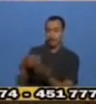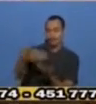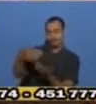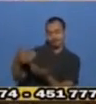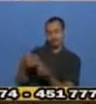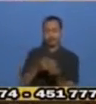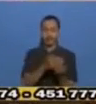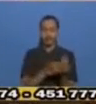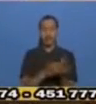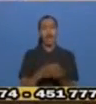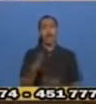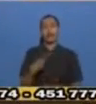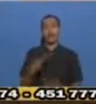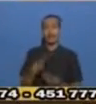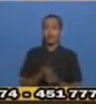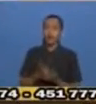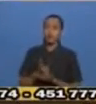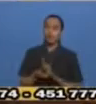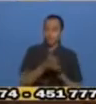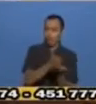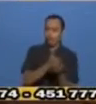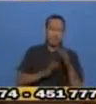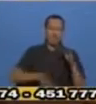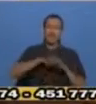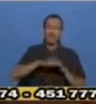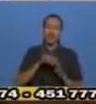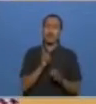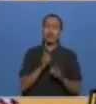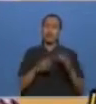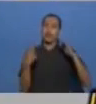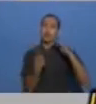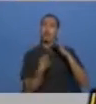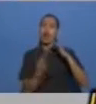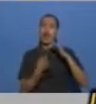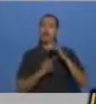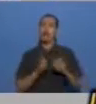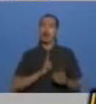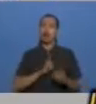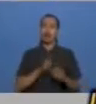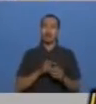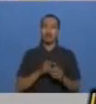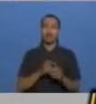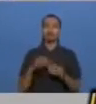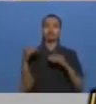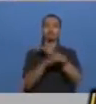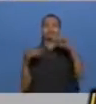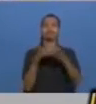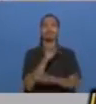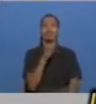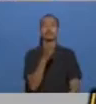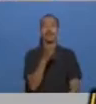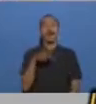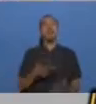mereka semaksimal mungkin, karena kalau sudah isoman akhirnya mereka nggak bisa kemana-mana, bisa jadi itu keluarga itu semua